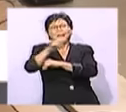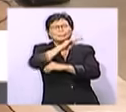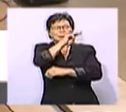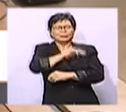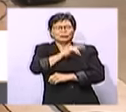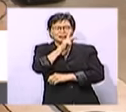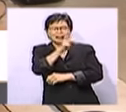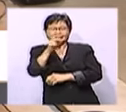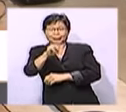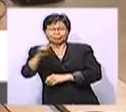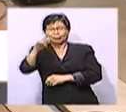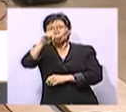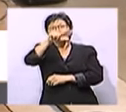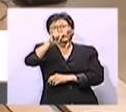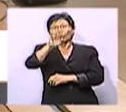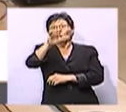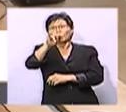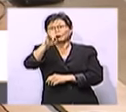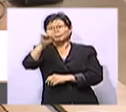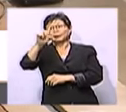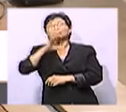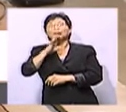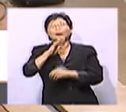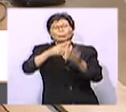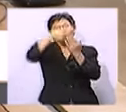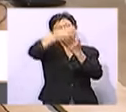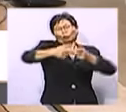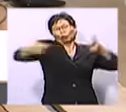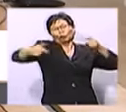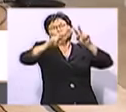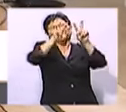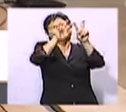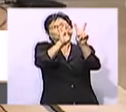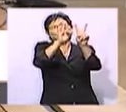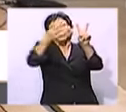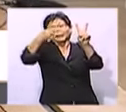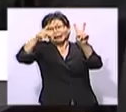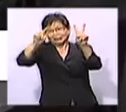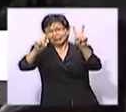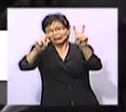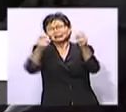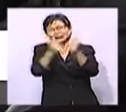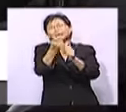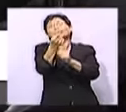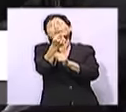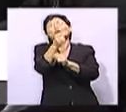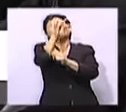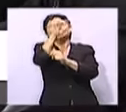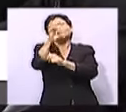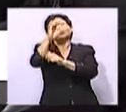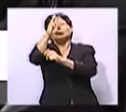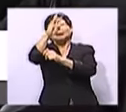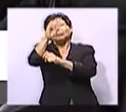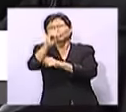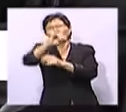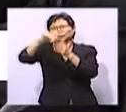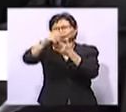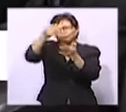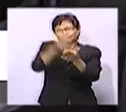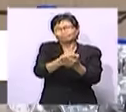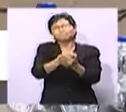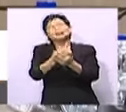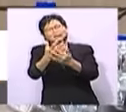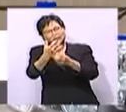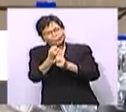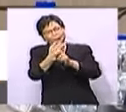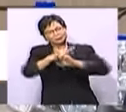Multimedia Gobind Singh Dio berkata, projek seluas kira-kira 27 hektar dengan kos 860 juta dilihat